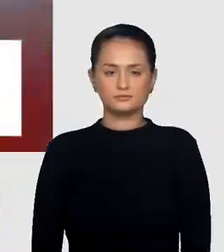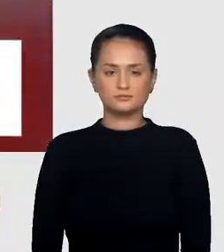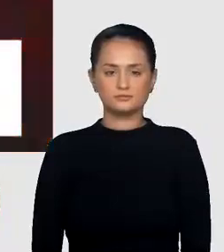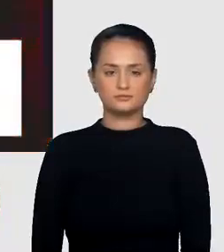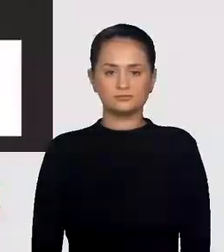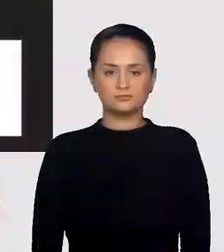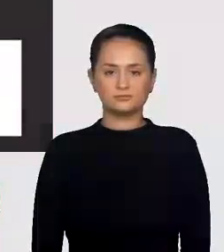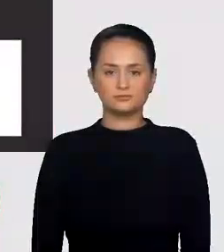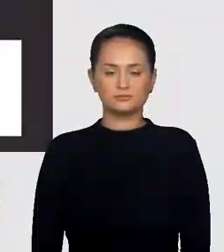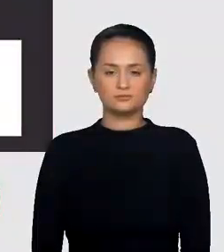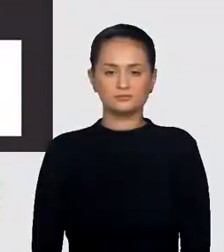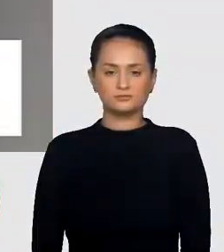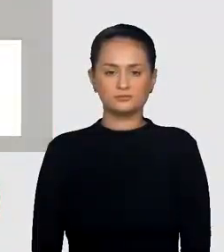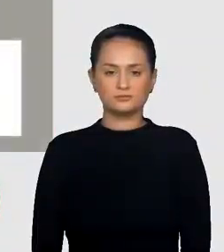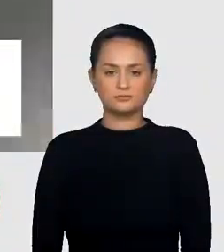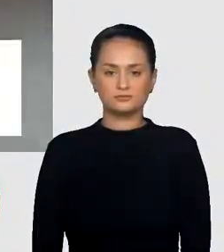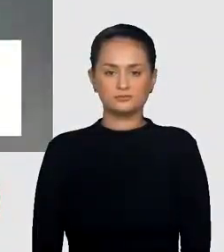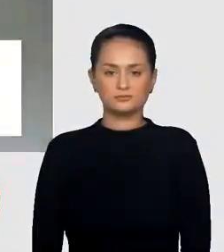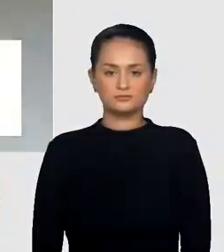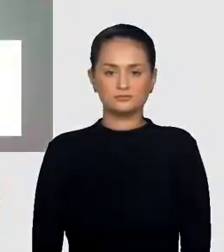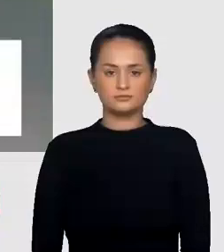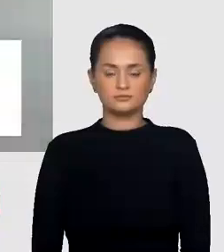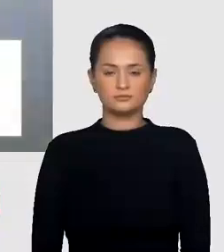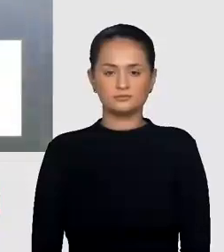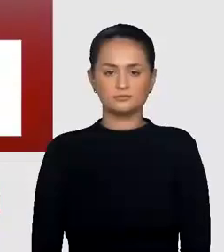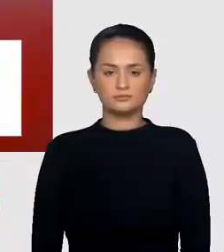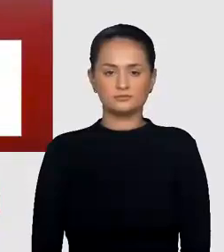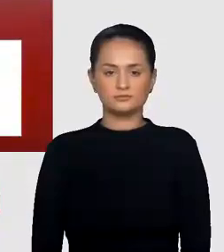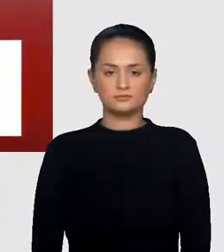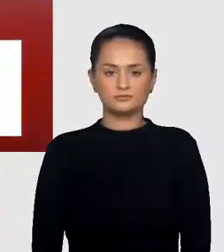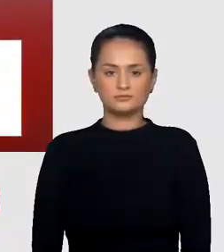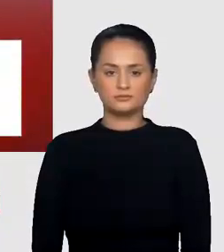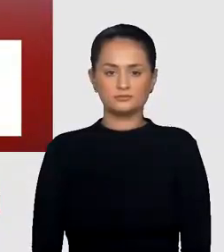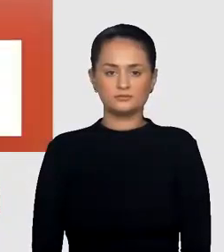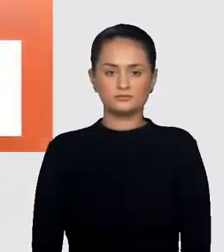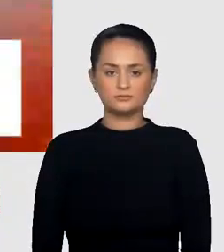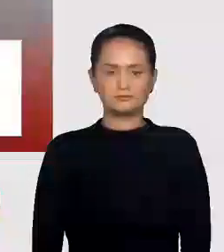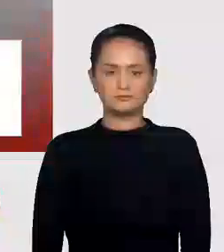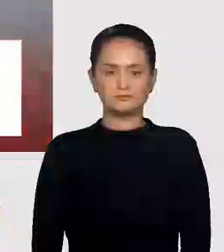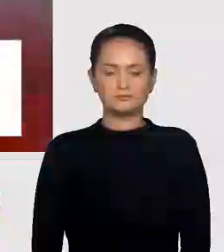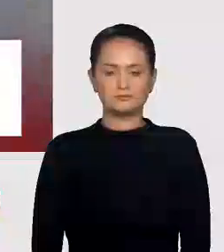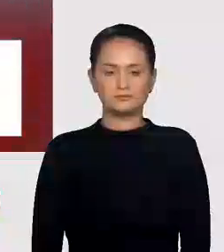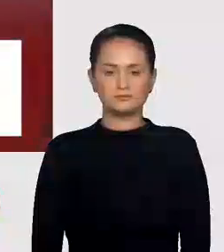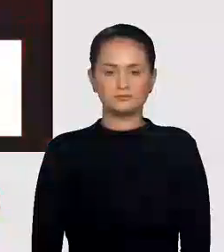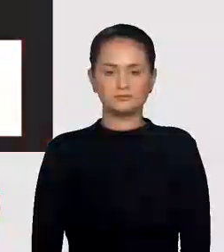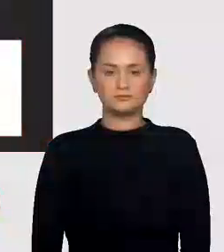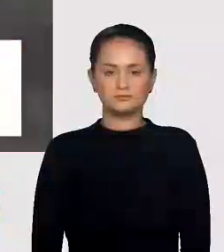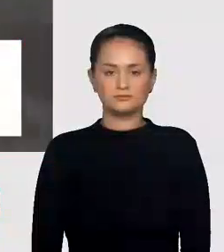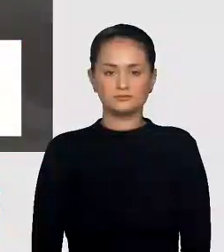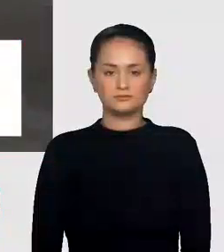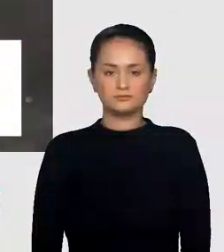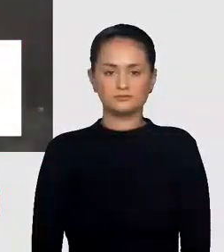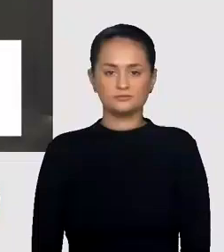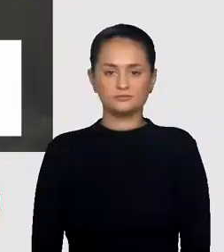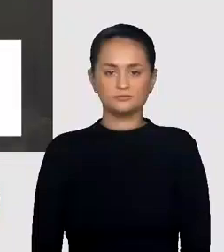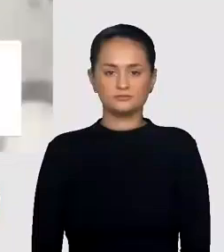9 lansări de rachete din Liban către Israel, care au dus la activarea sirenelor în mai multe comunități israeliene. 4 dintre aceste